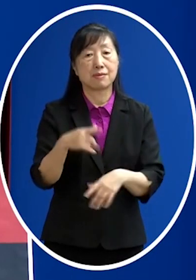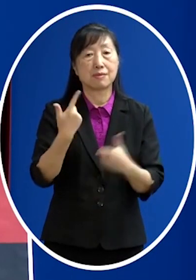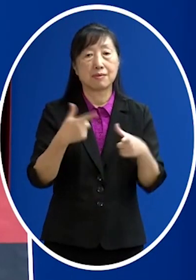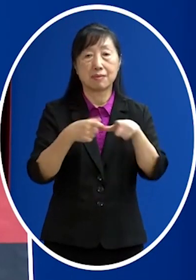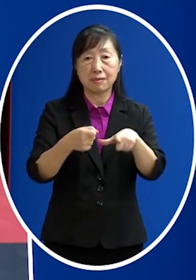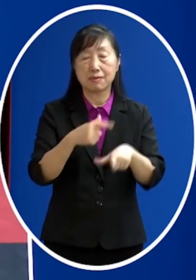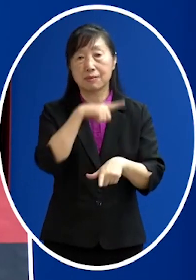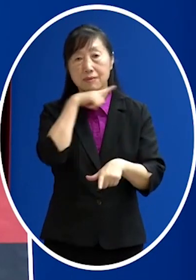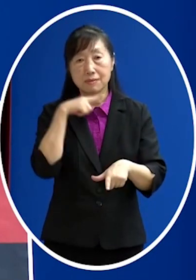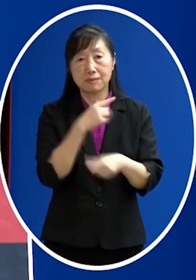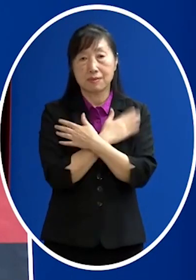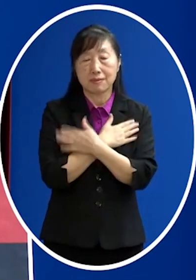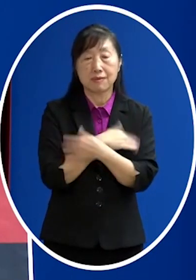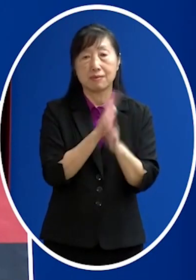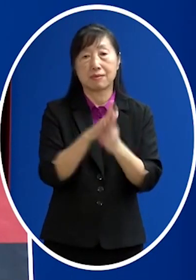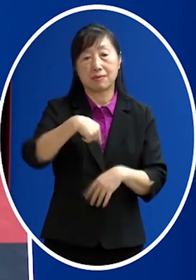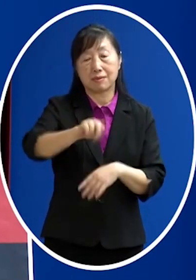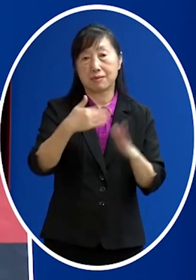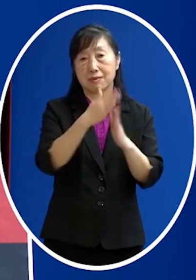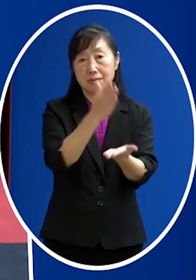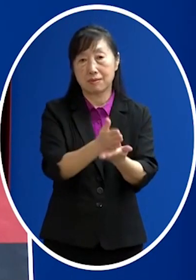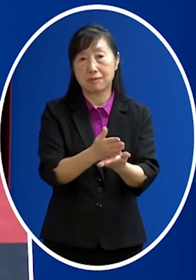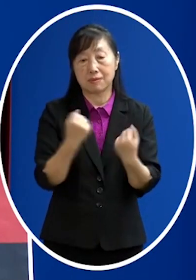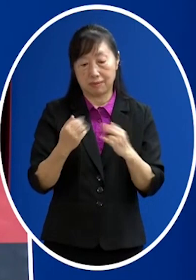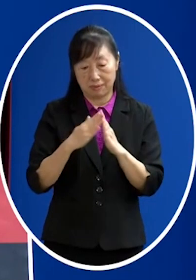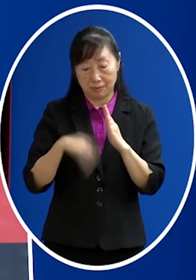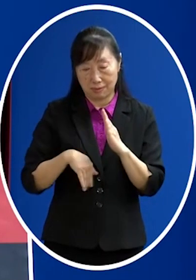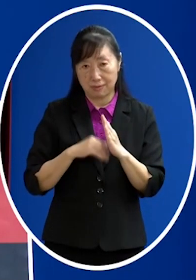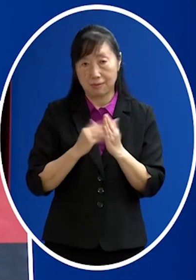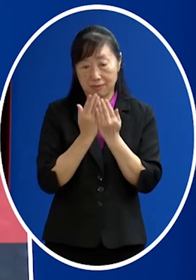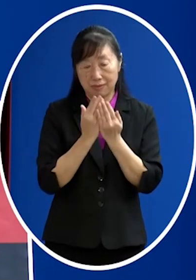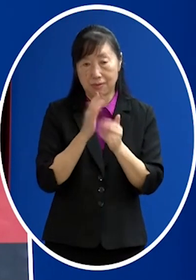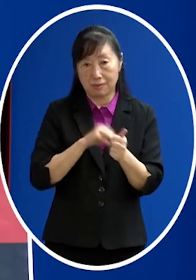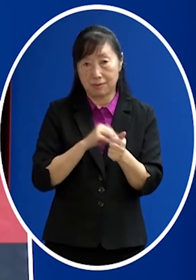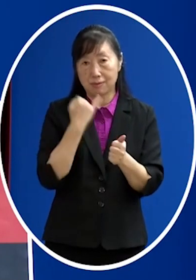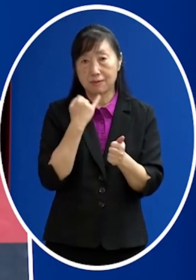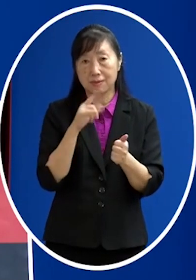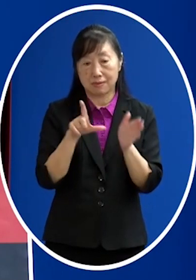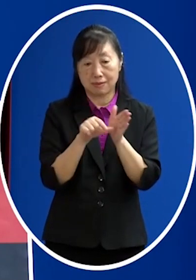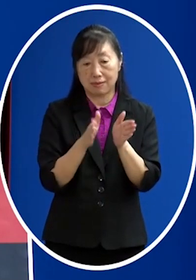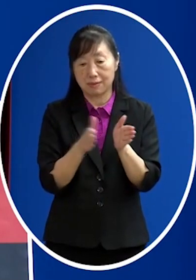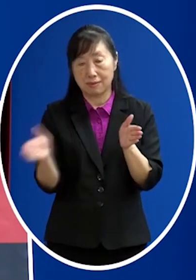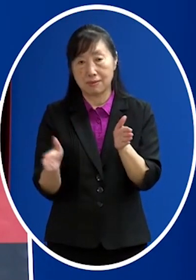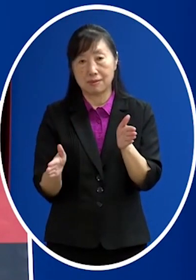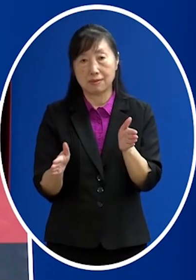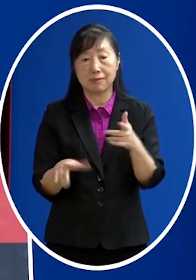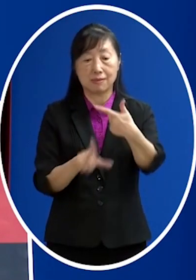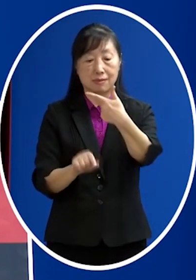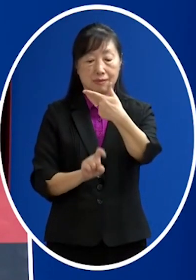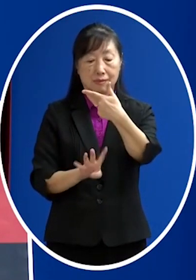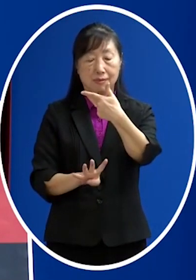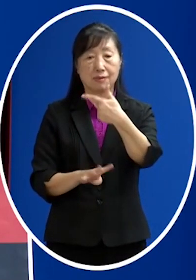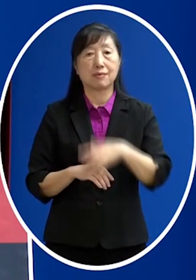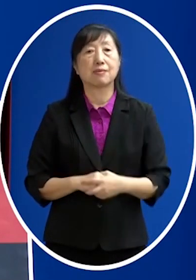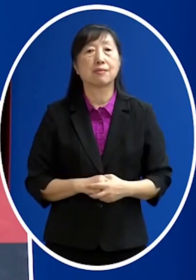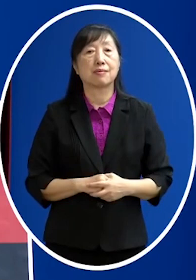停止到校上课，改为居家线上学习的时间延长到6月14号。那这